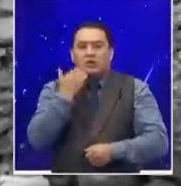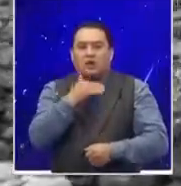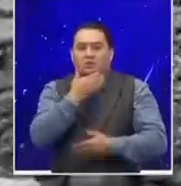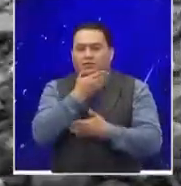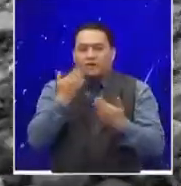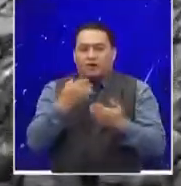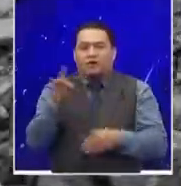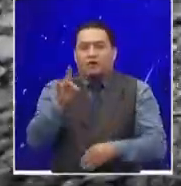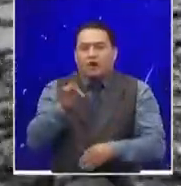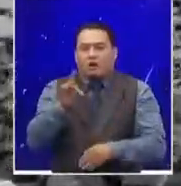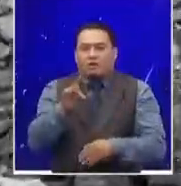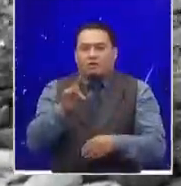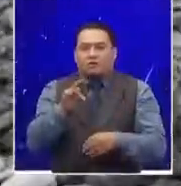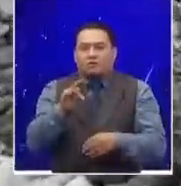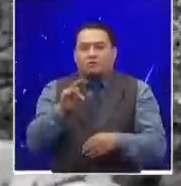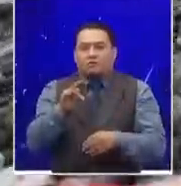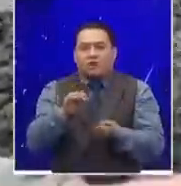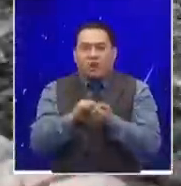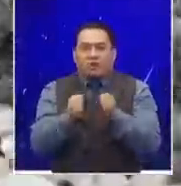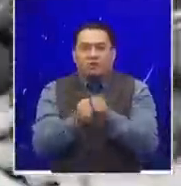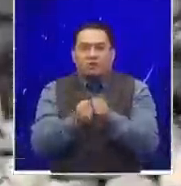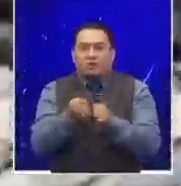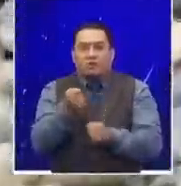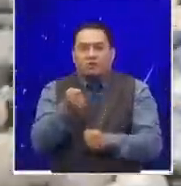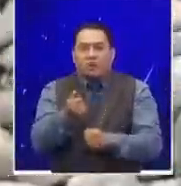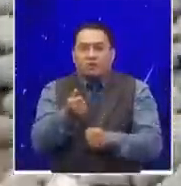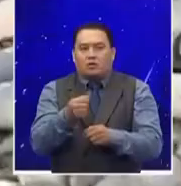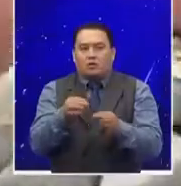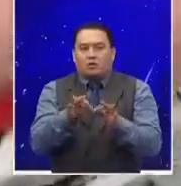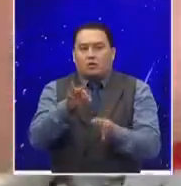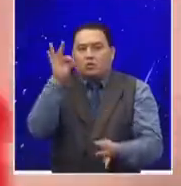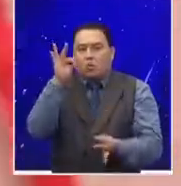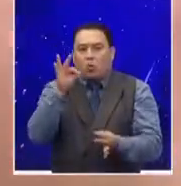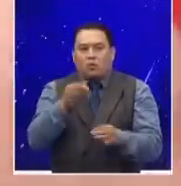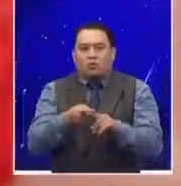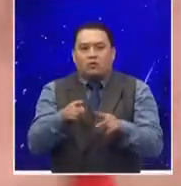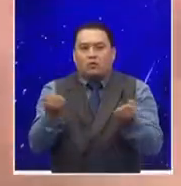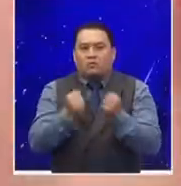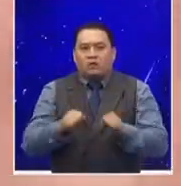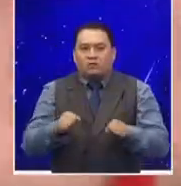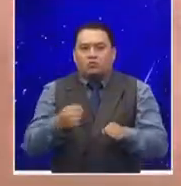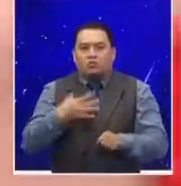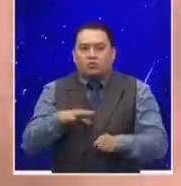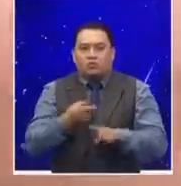с размером камушка. Вот. Совсем тонкий слой. Видите?